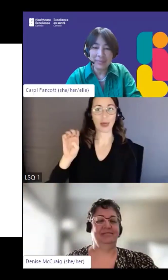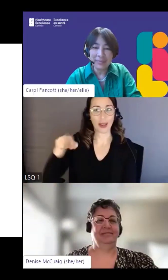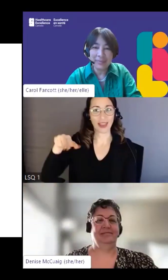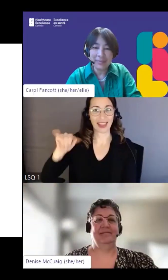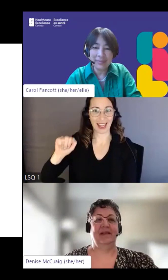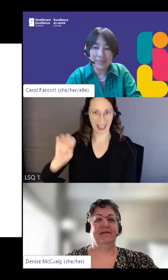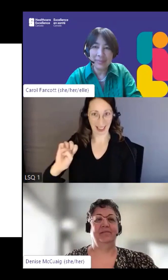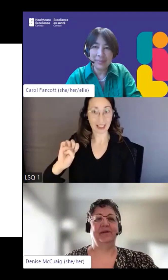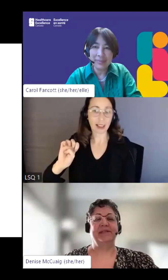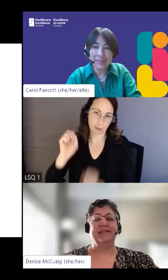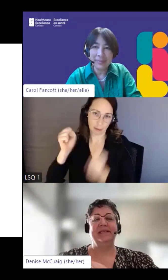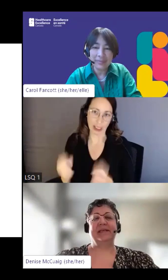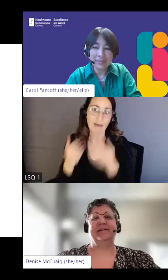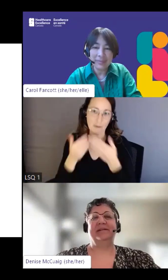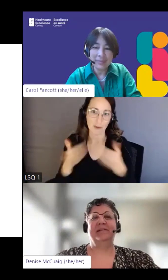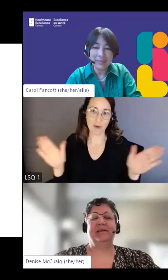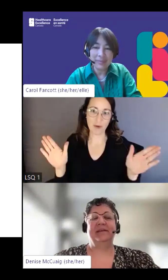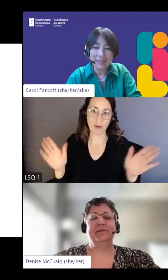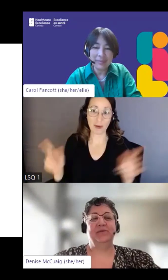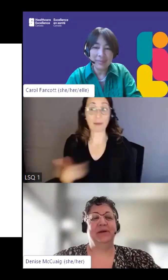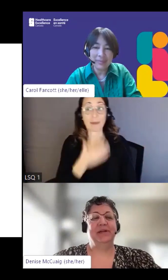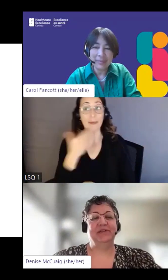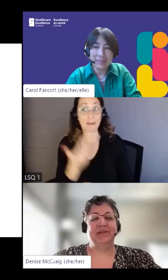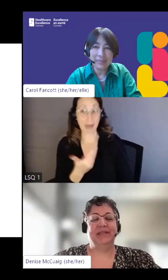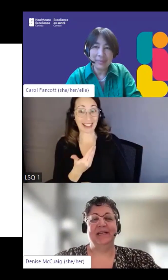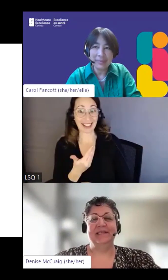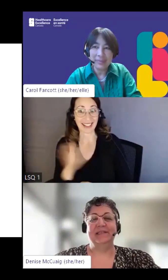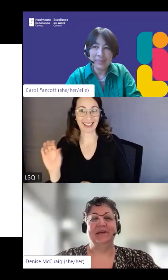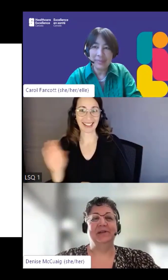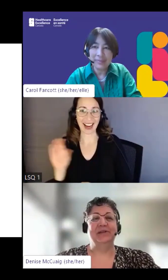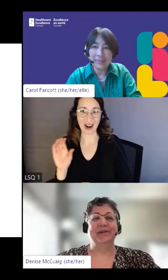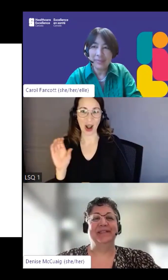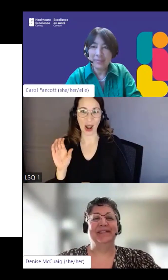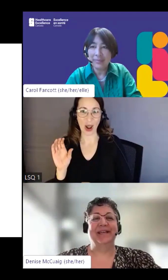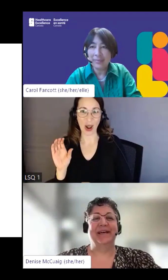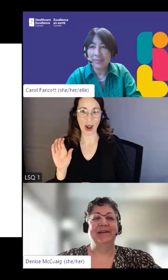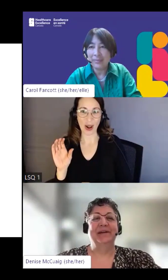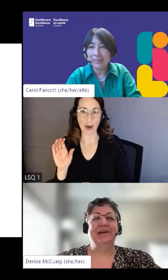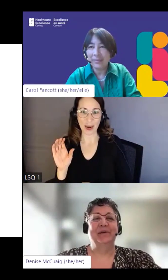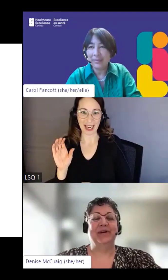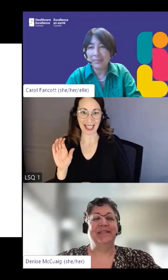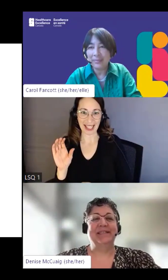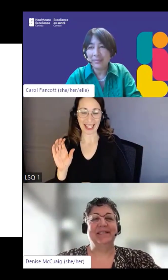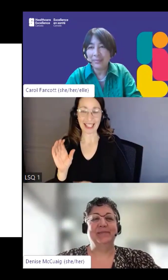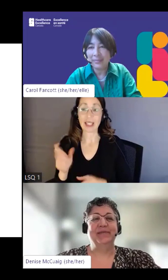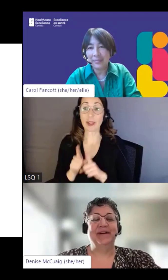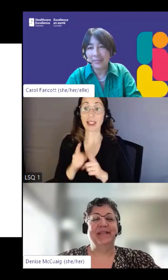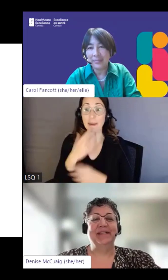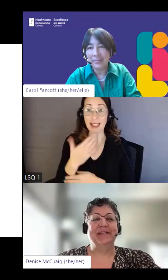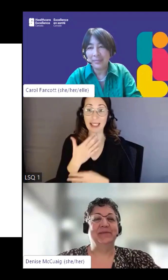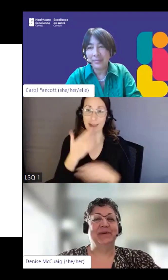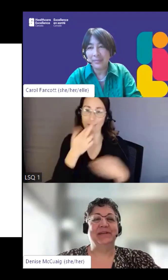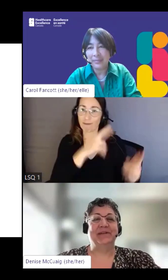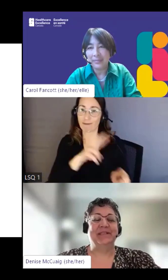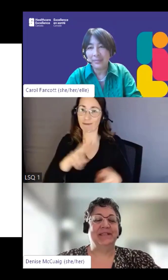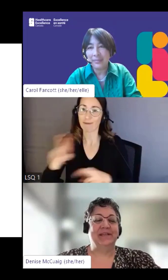Merci, Caroline. Merci aussi pour la reconnaissance du territoire parce que c'est important. Cette pratique a